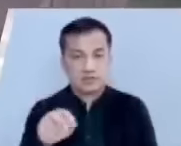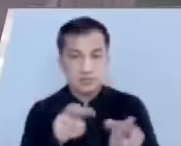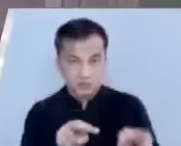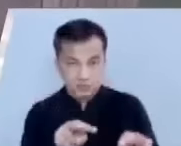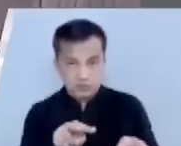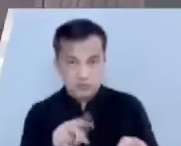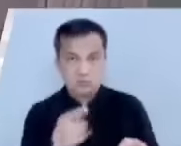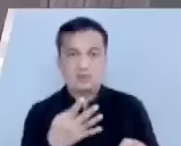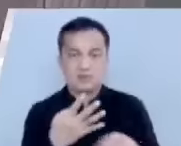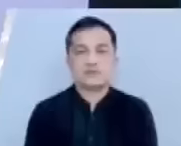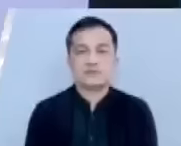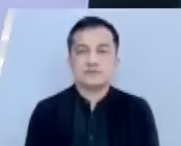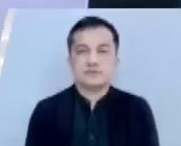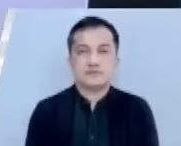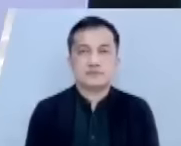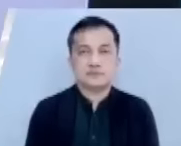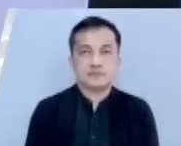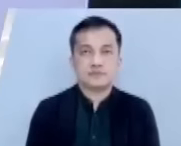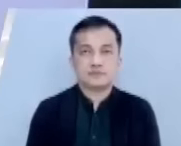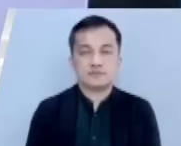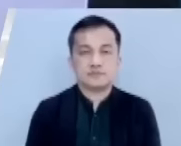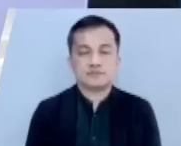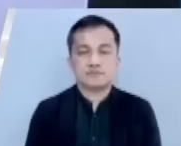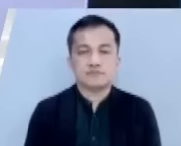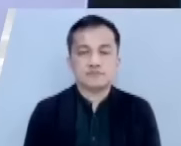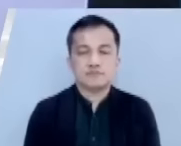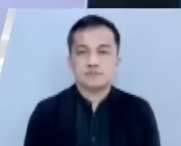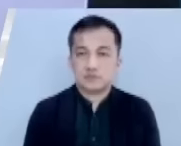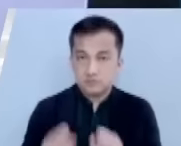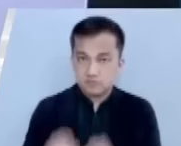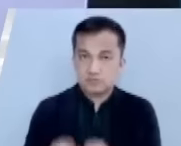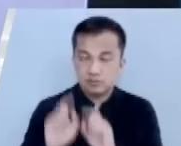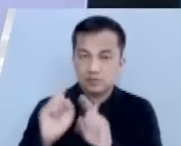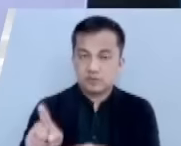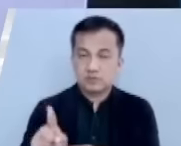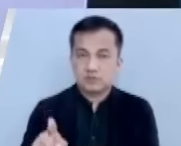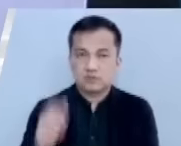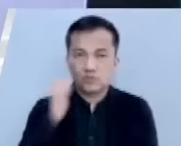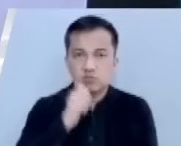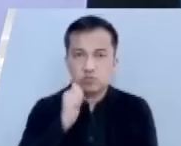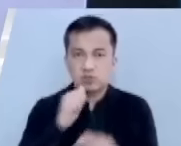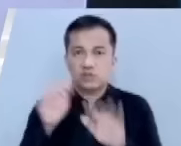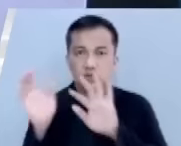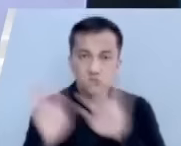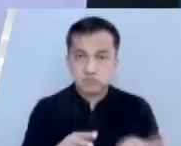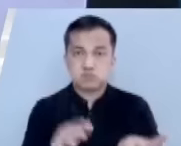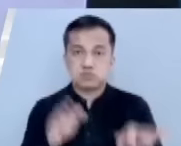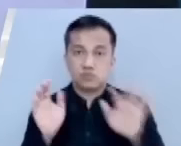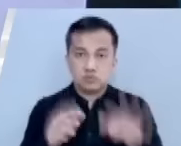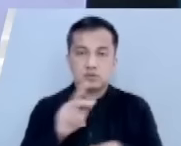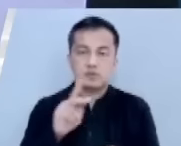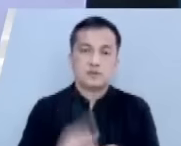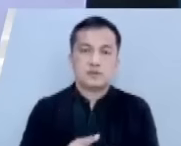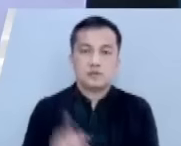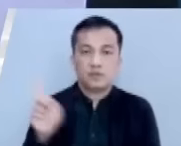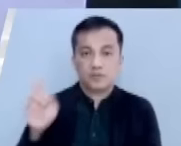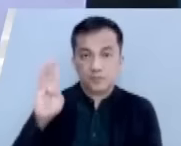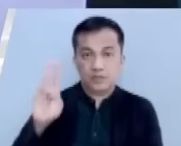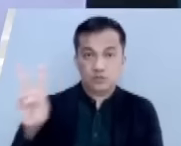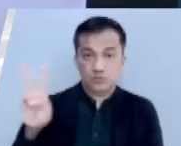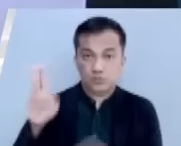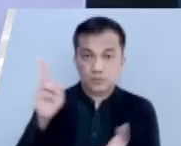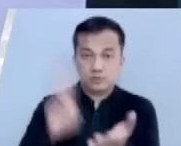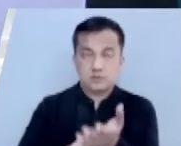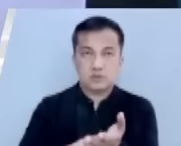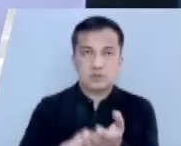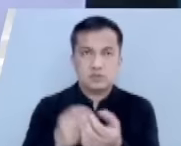oras. Para makatugon sa napapadalas na mga bagyo sa bansa, nilagdaan ni Pangulong Bongbong Marcos ang Ligtas